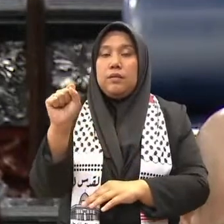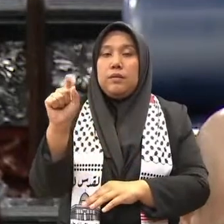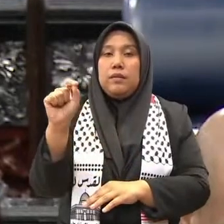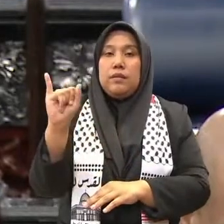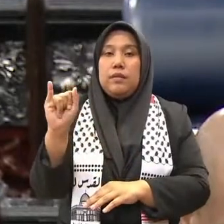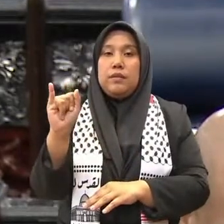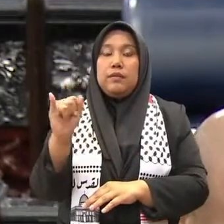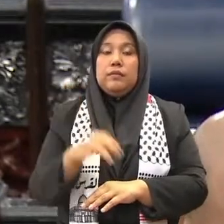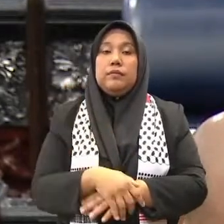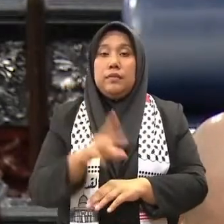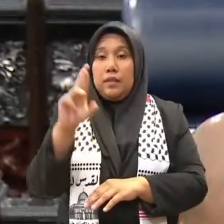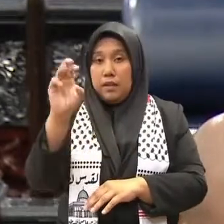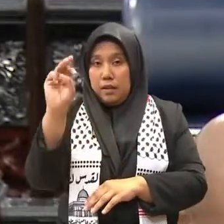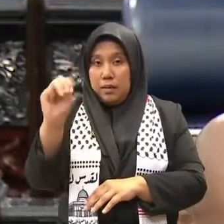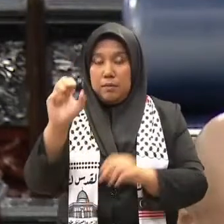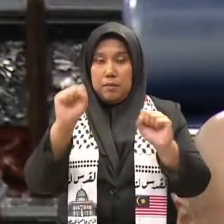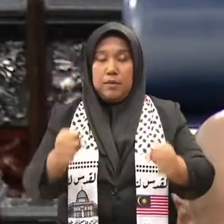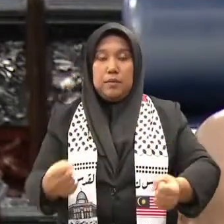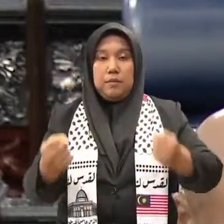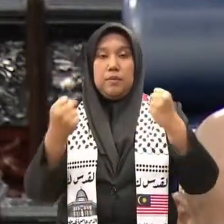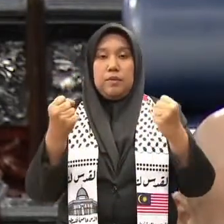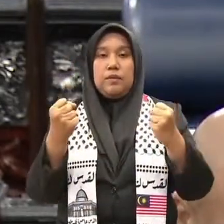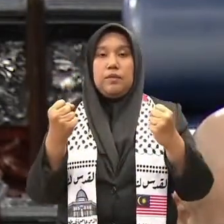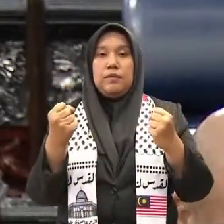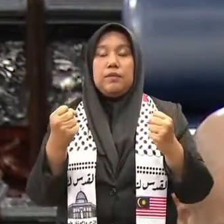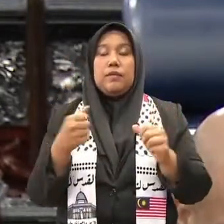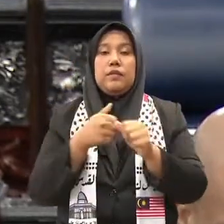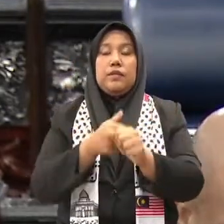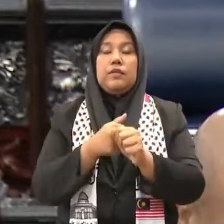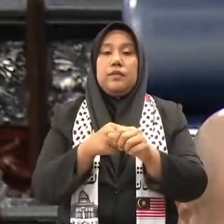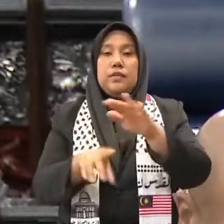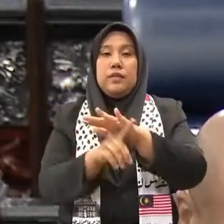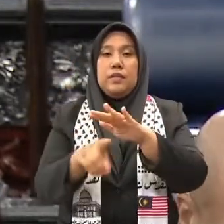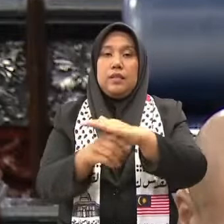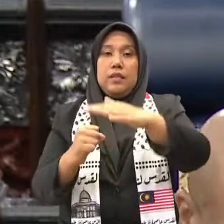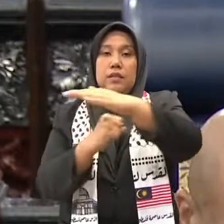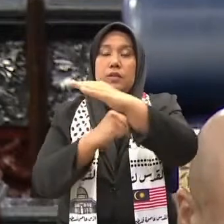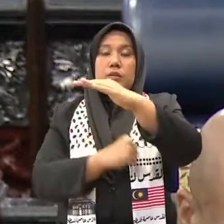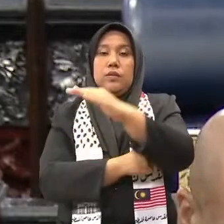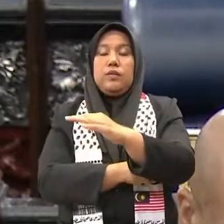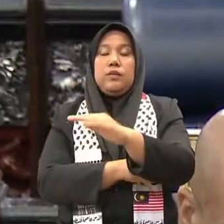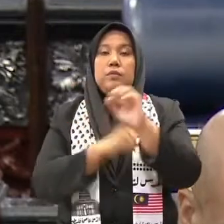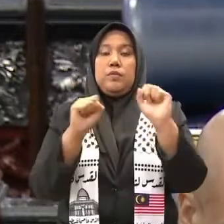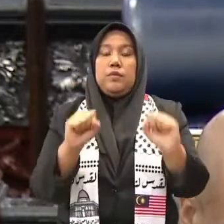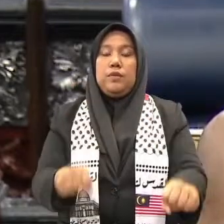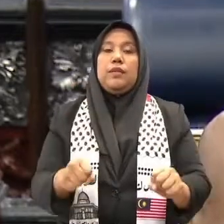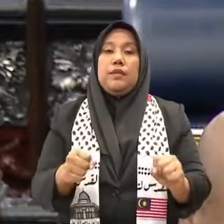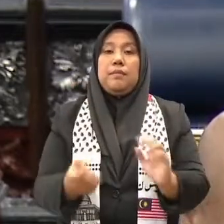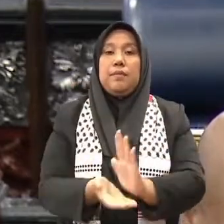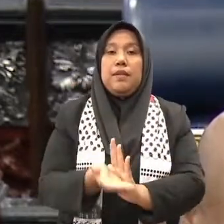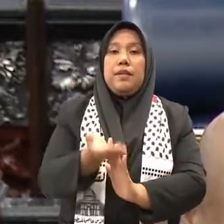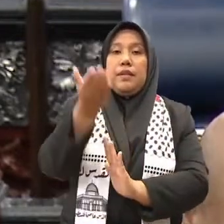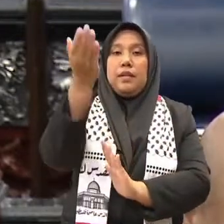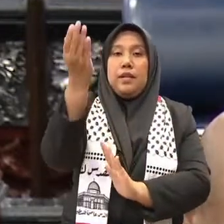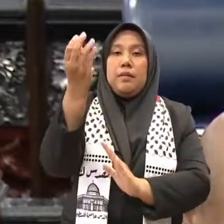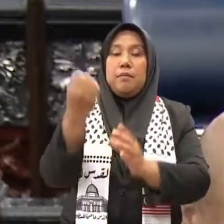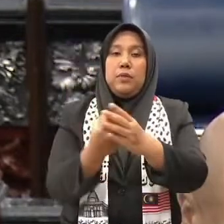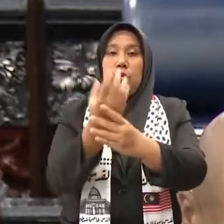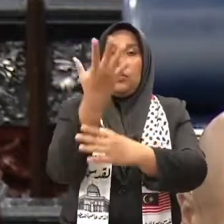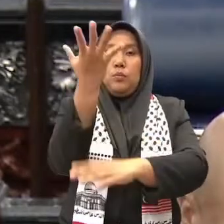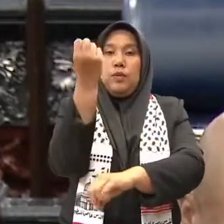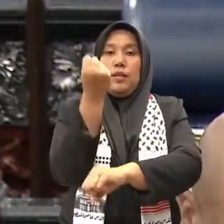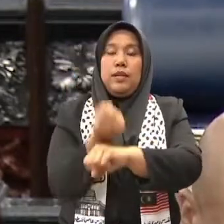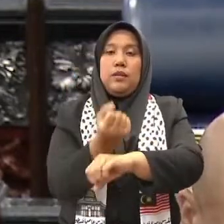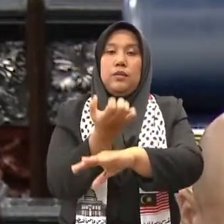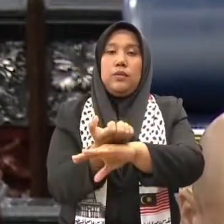nilai Ringgit boleh dikukuhkan melalui pelaksanaan polisi dasar struktur yang berupaya meningkatkan pertumbuhan ekonomi dan daya saing